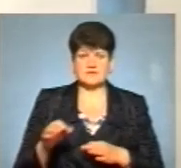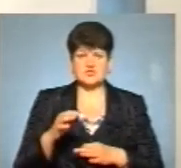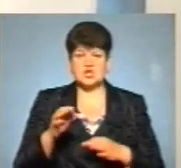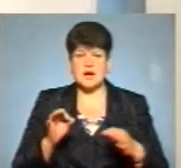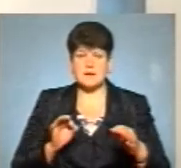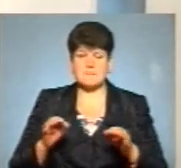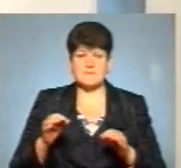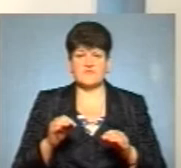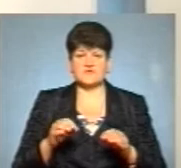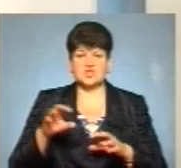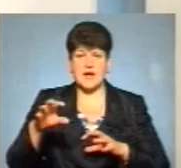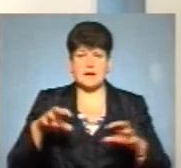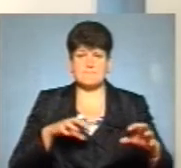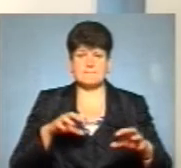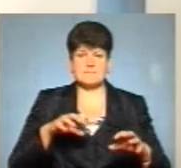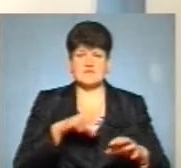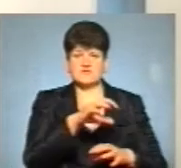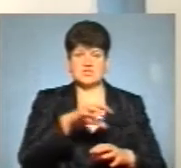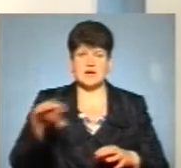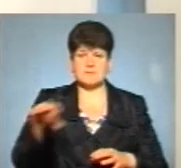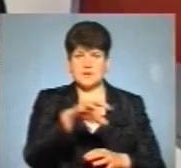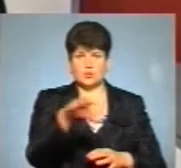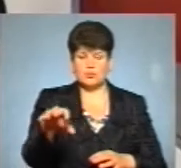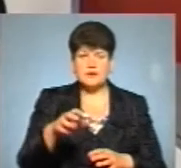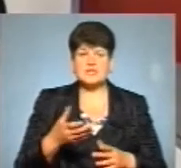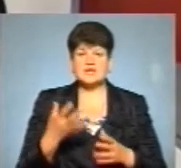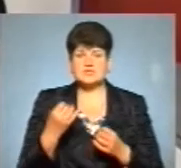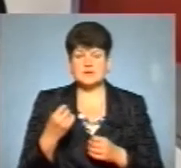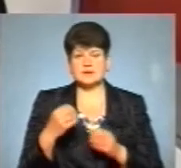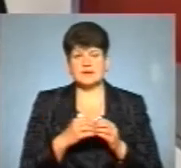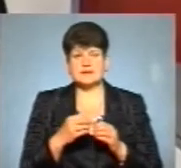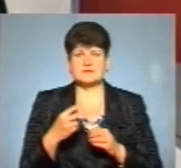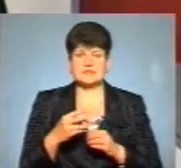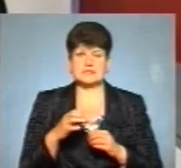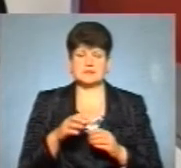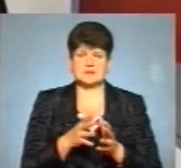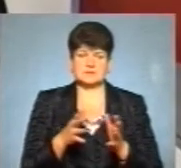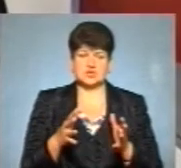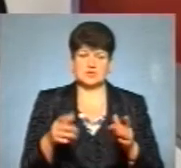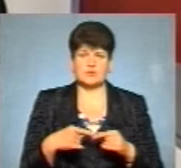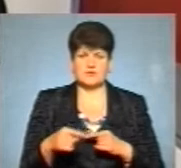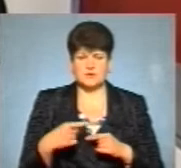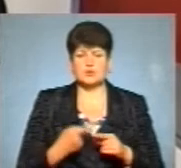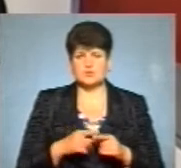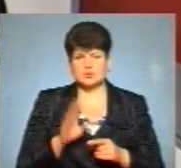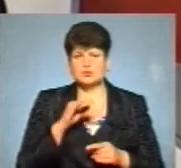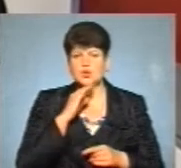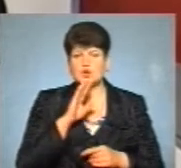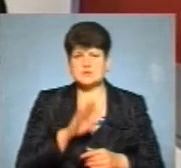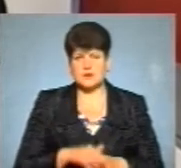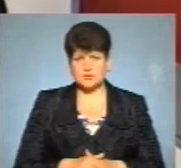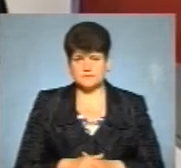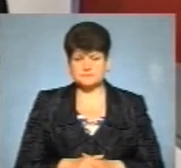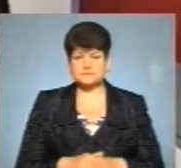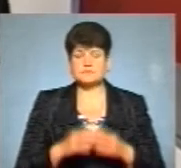І таким чином ми на ще 10-20 сантиметрів збільшуємо між ними відстань, і цього буде достатньо. Ну